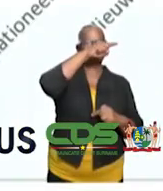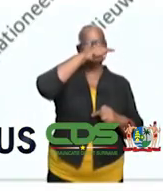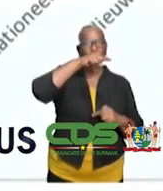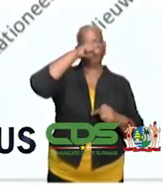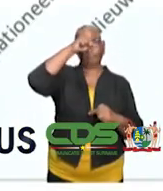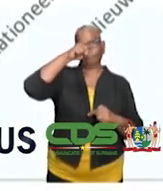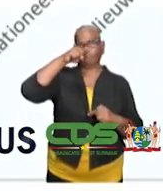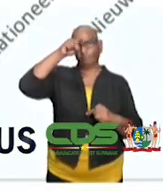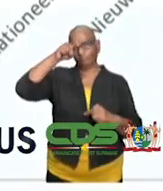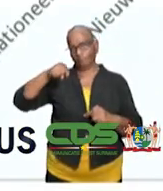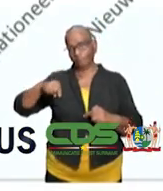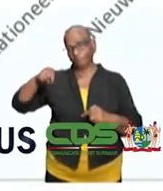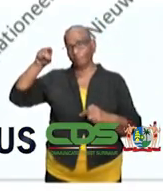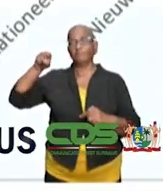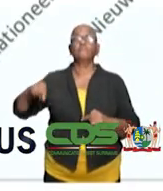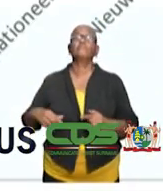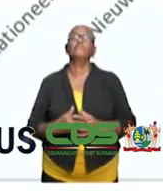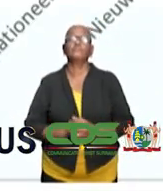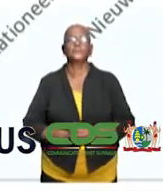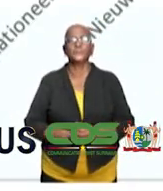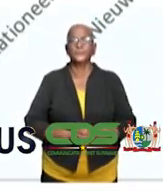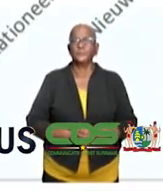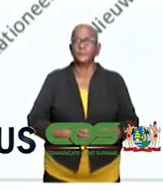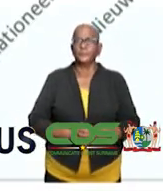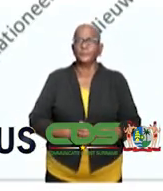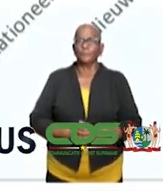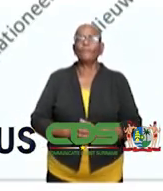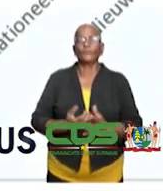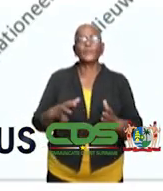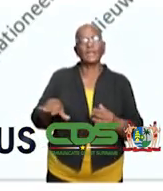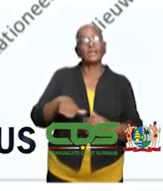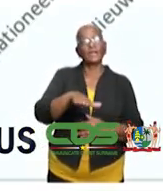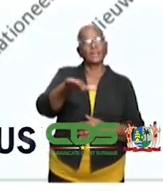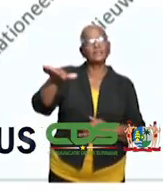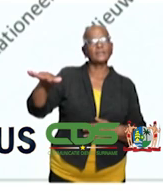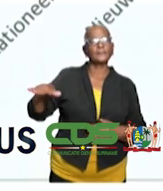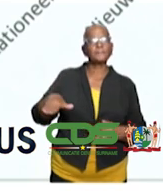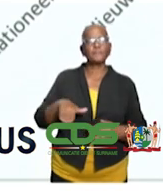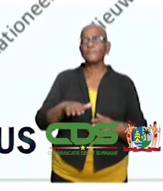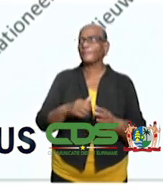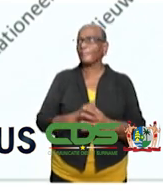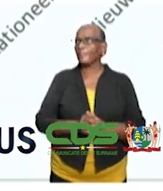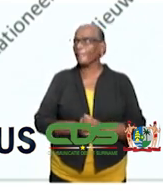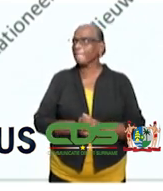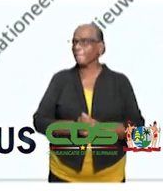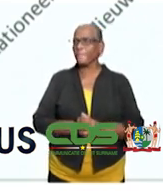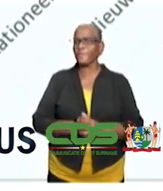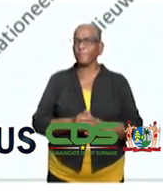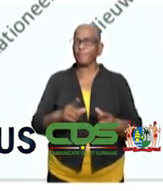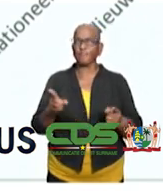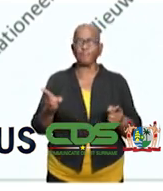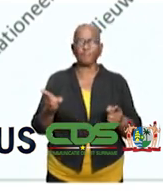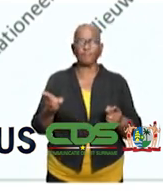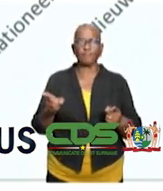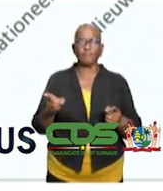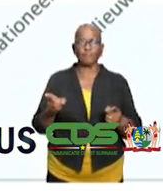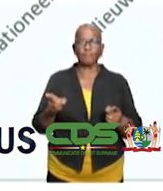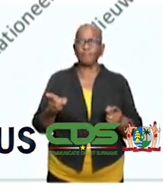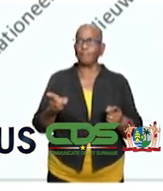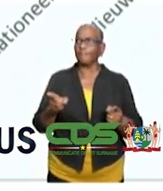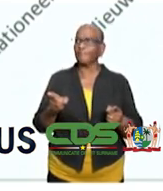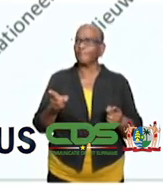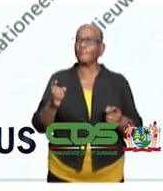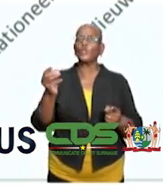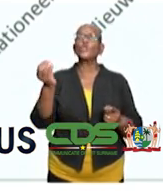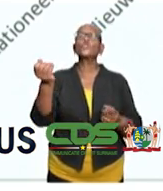overzicht van de tarieven in de regio. Hier ziet u een vergelijking met de regio. En voor